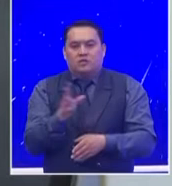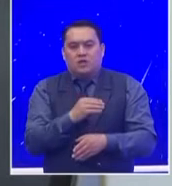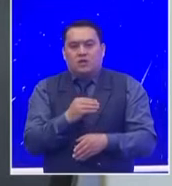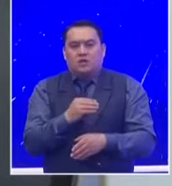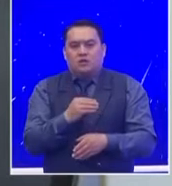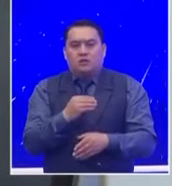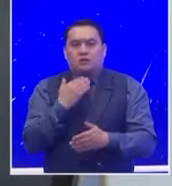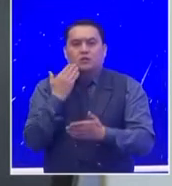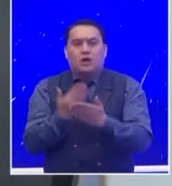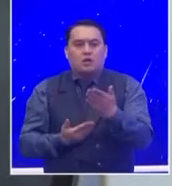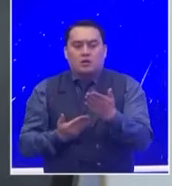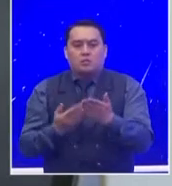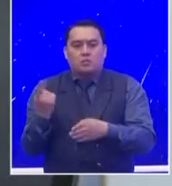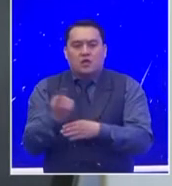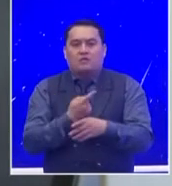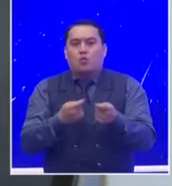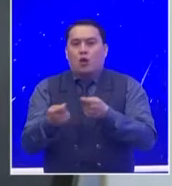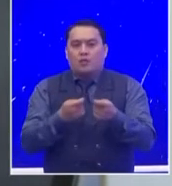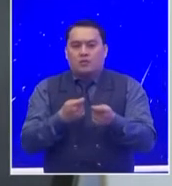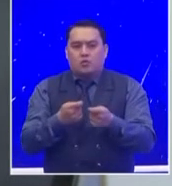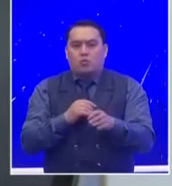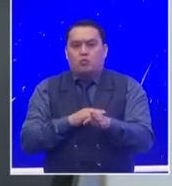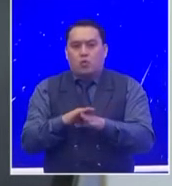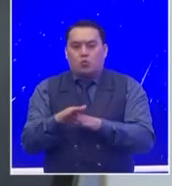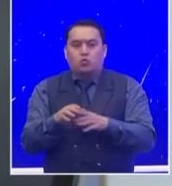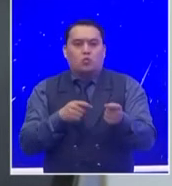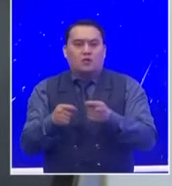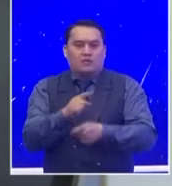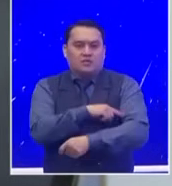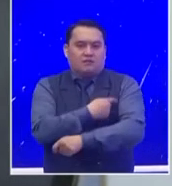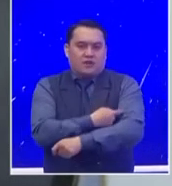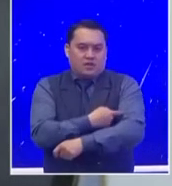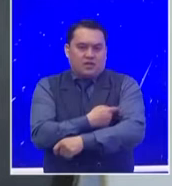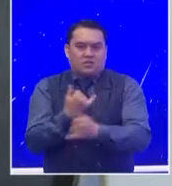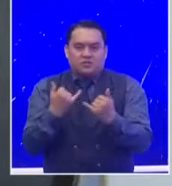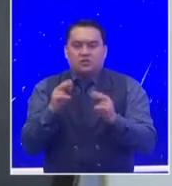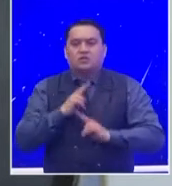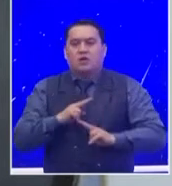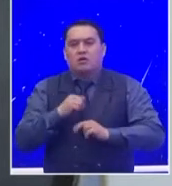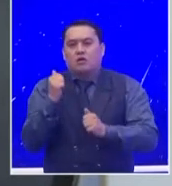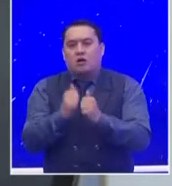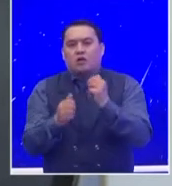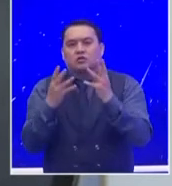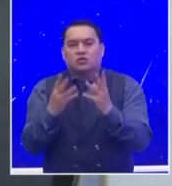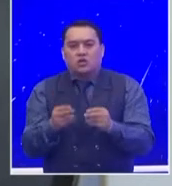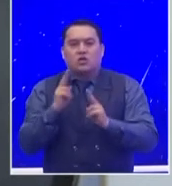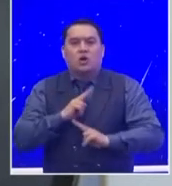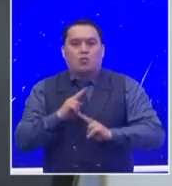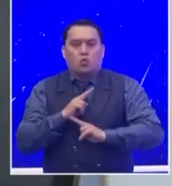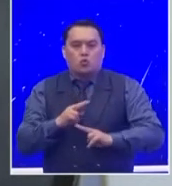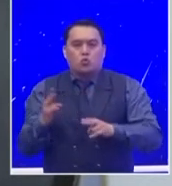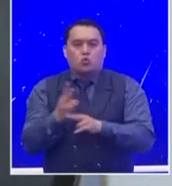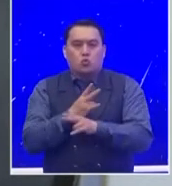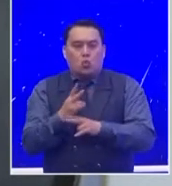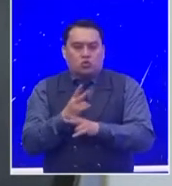сведения докладывают первым руководителям, и это все полностью стекается в управление здравоохранения. Наши сотрудники ежедневно работают до глубокой